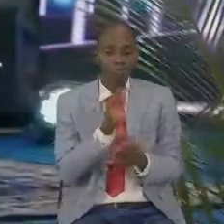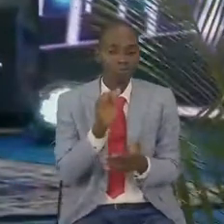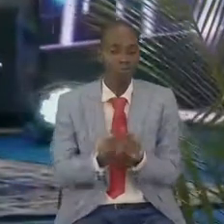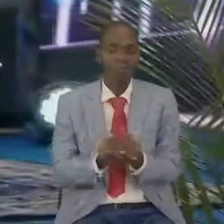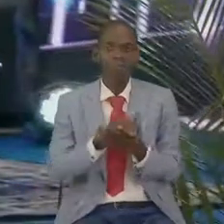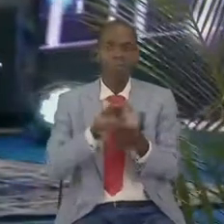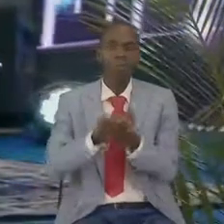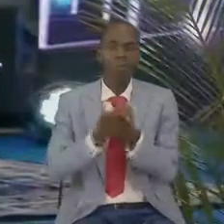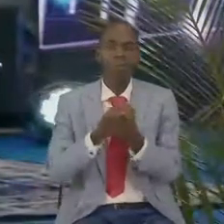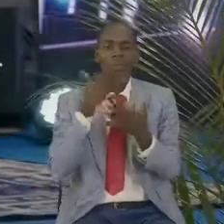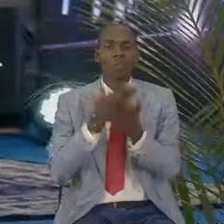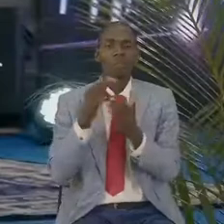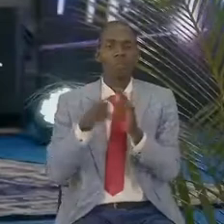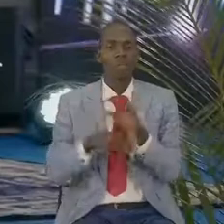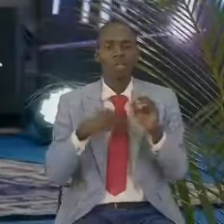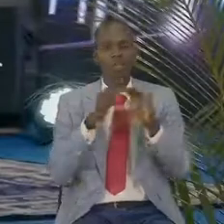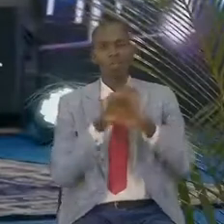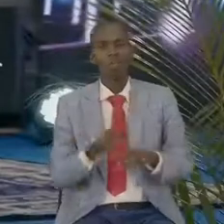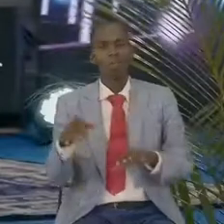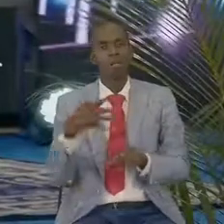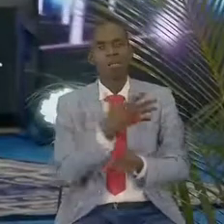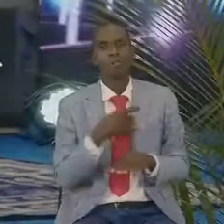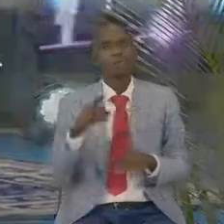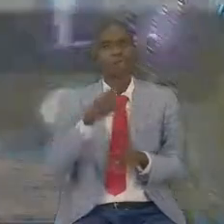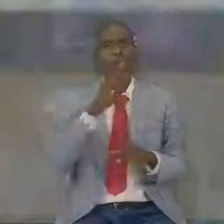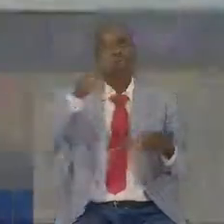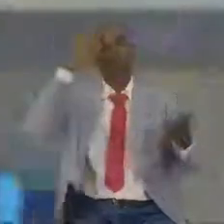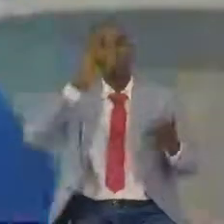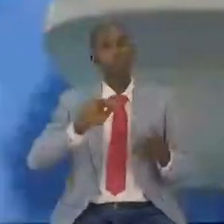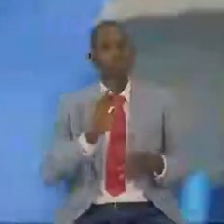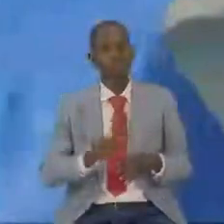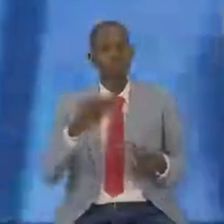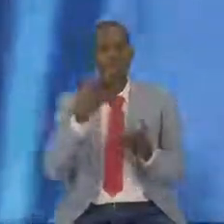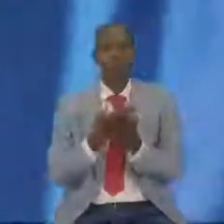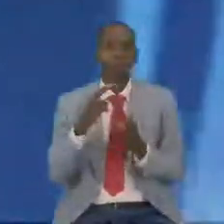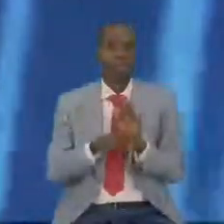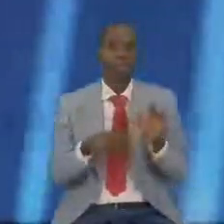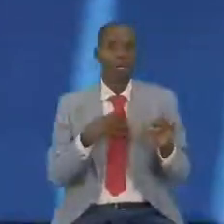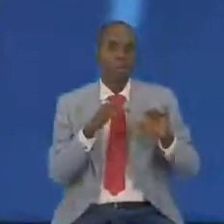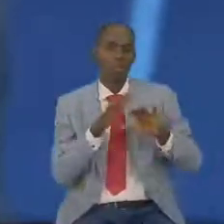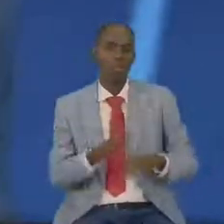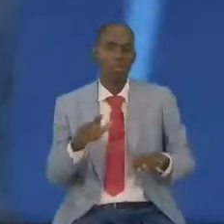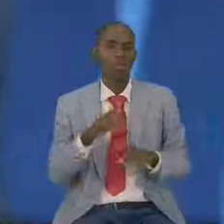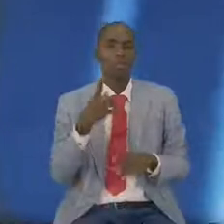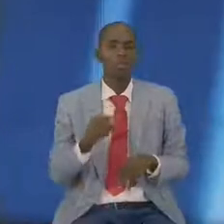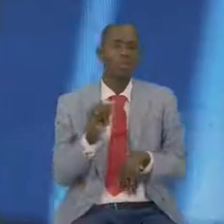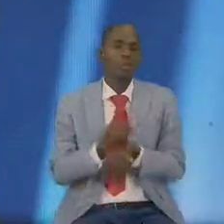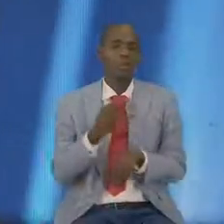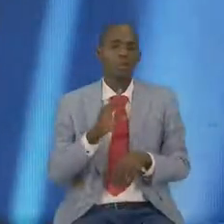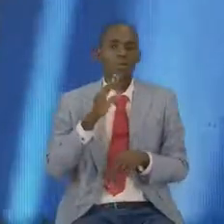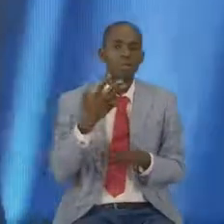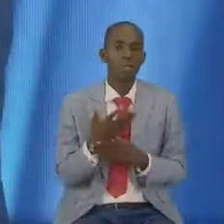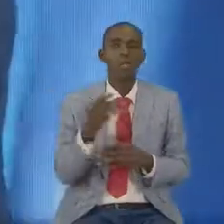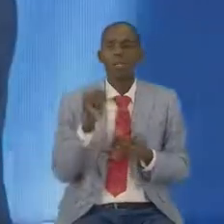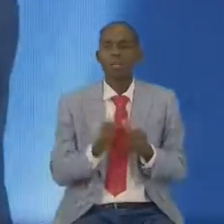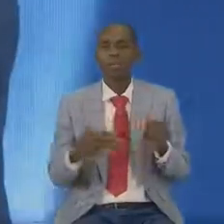et grâce. Et maintenant, tu espères des enfants, bonté et grâce. Et le de tes mains, tout ce